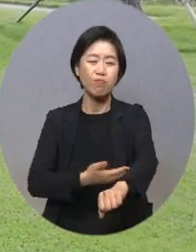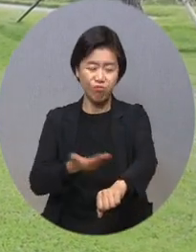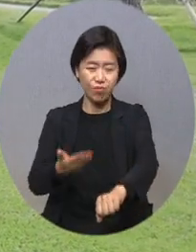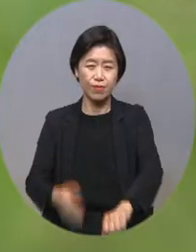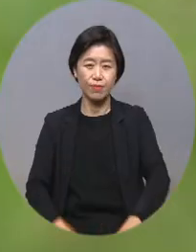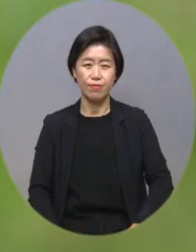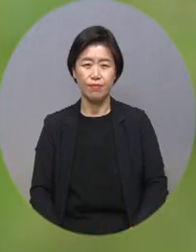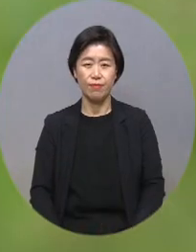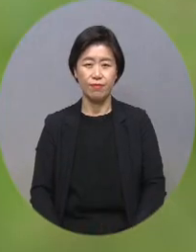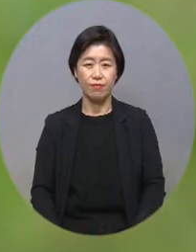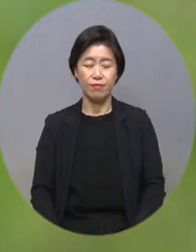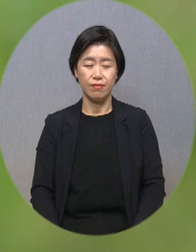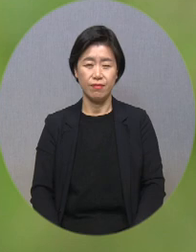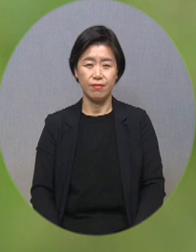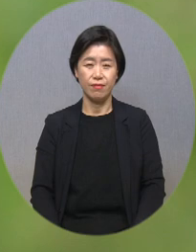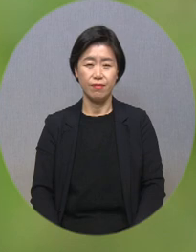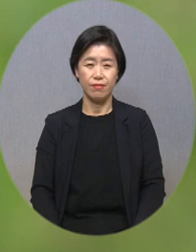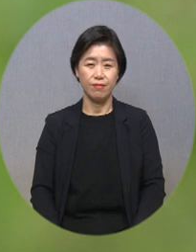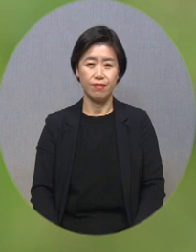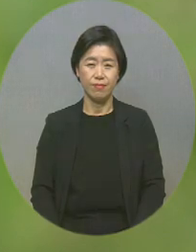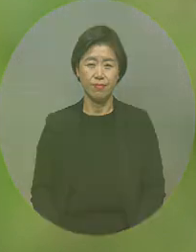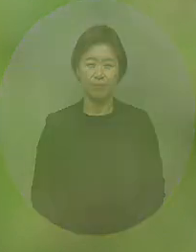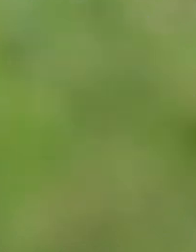왼팔 걸게.